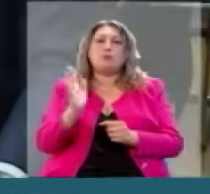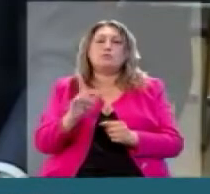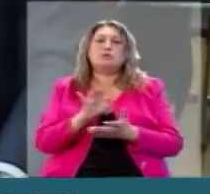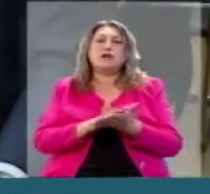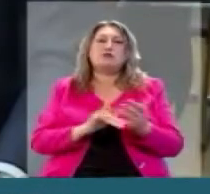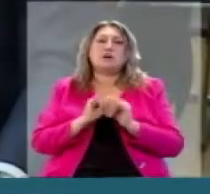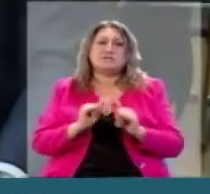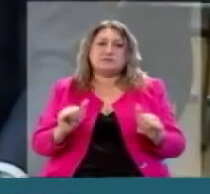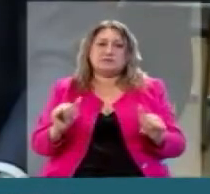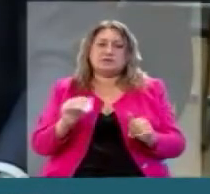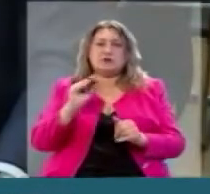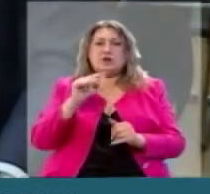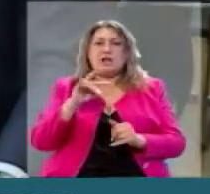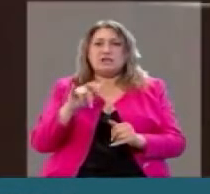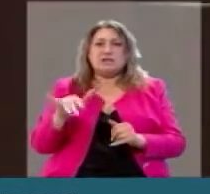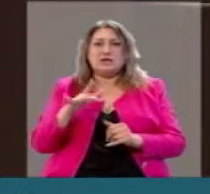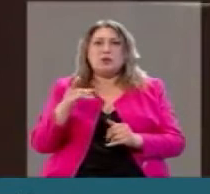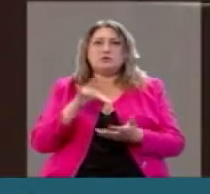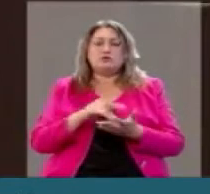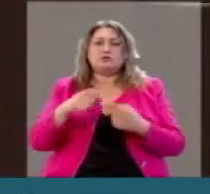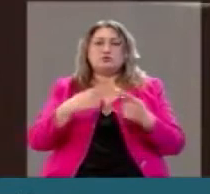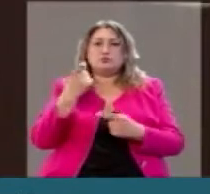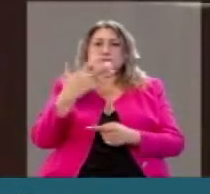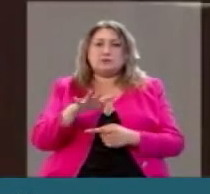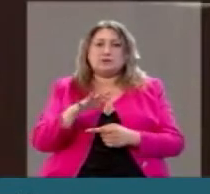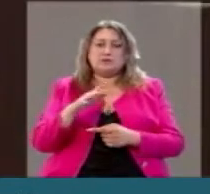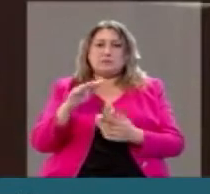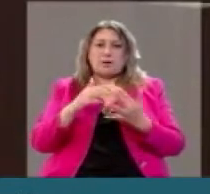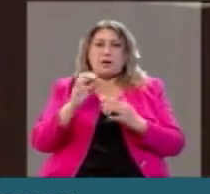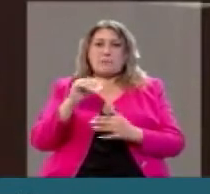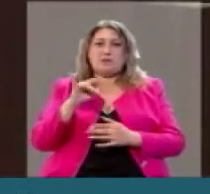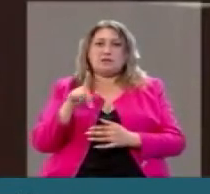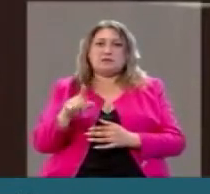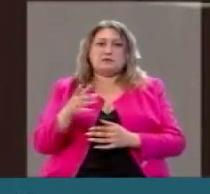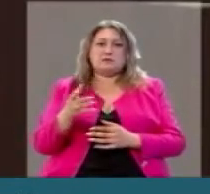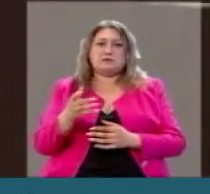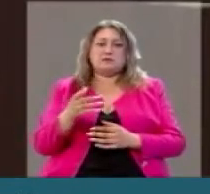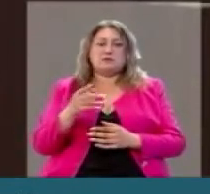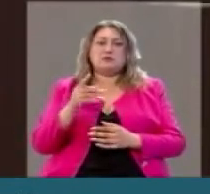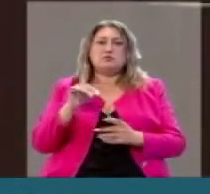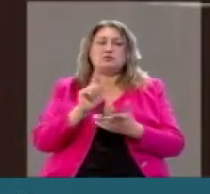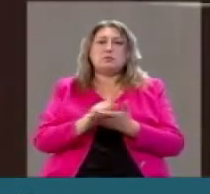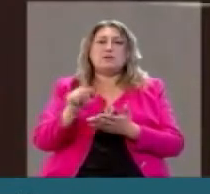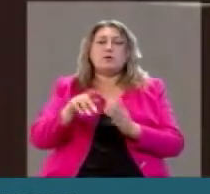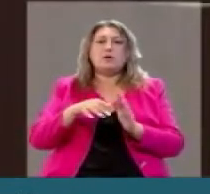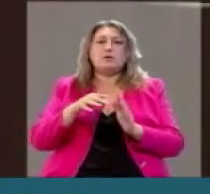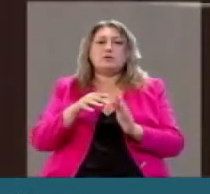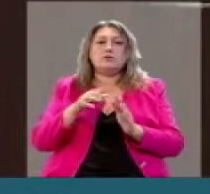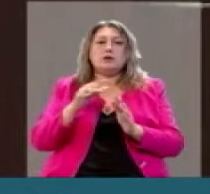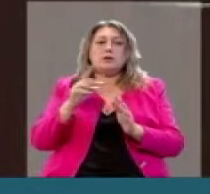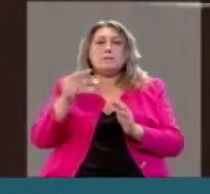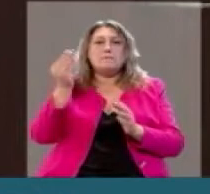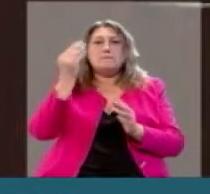развитие дальнейшее? Жангельда районный центр, через 150 километров после Амангельда. Музей сейчас реэкспозиции Ахмета Байтурсынова